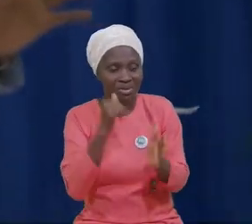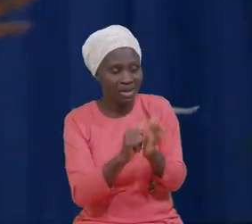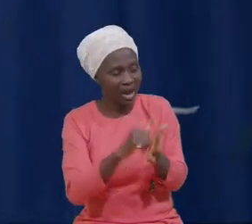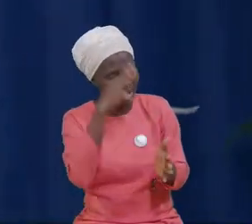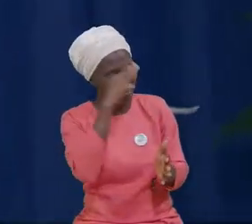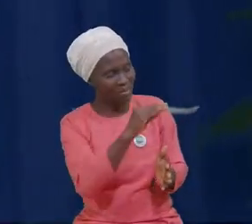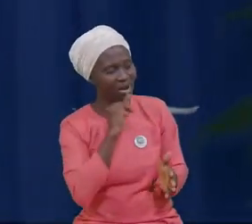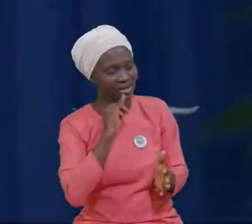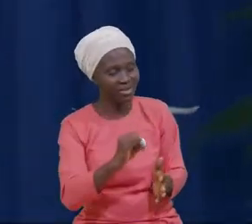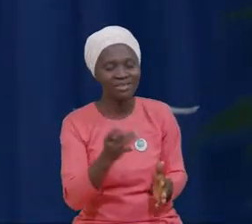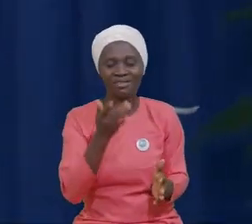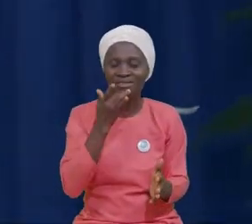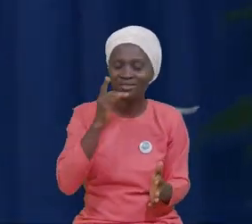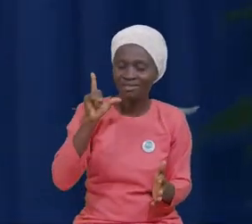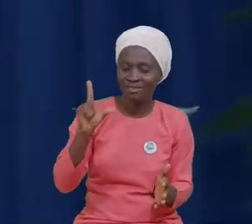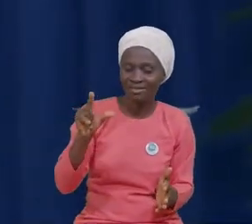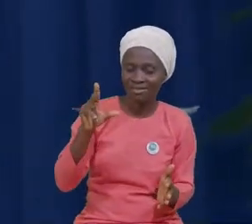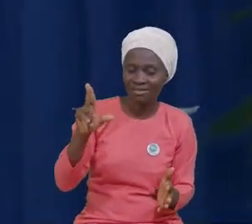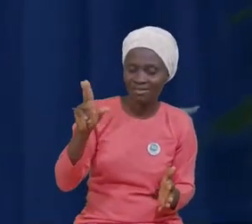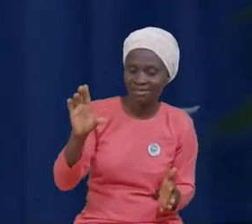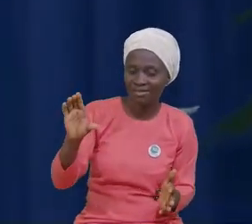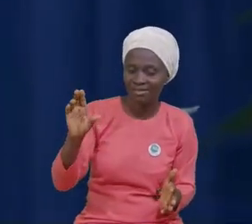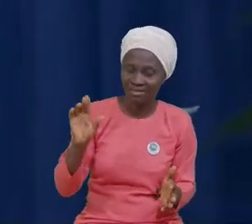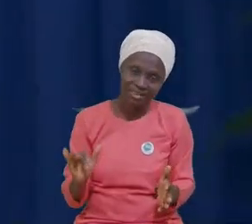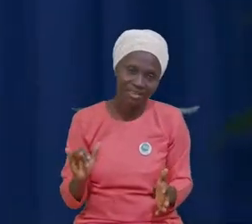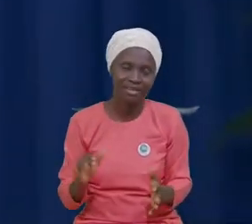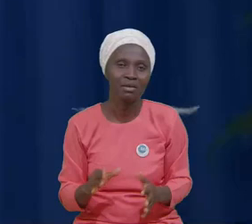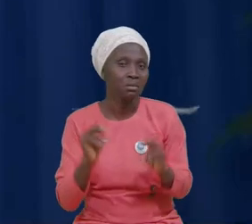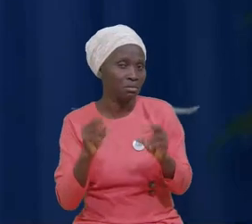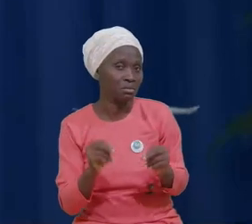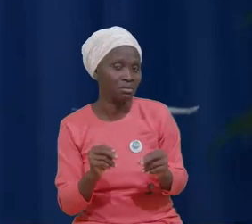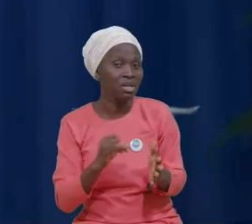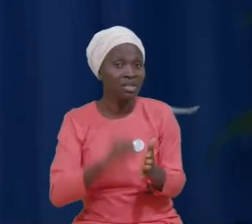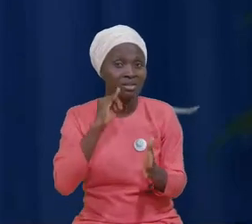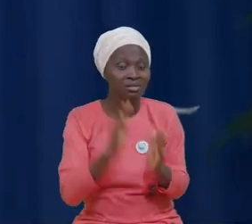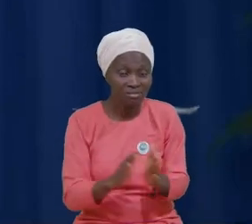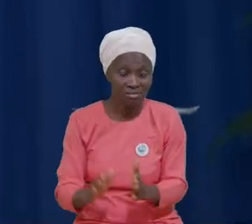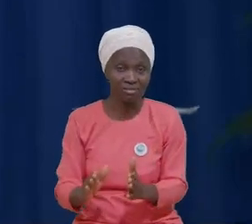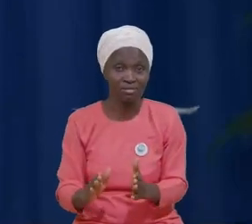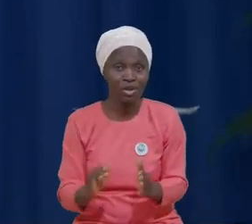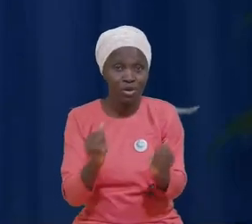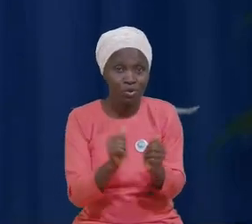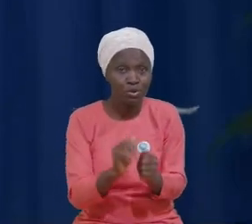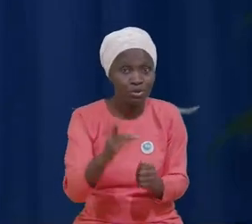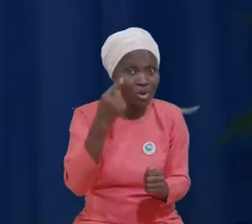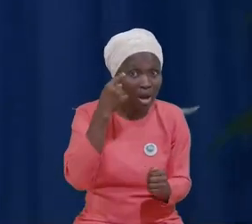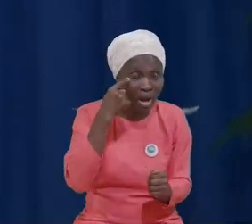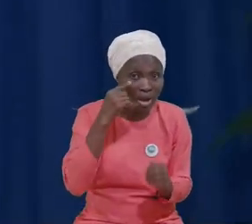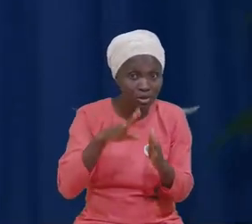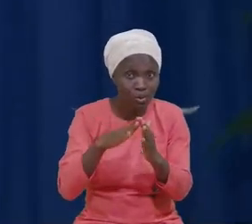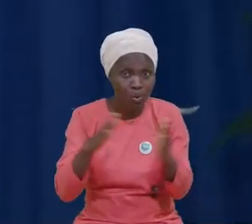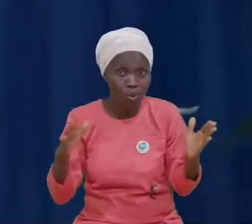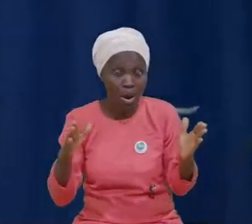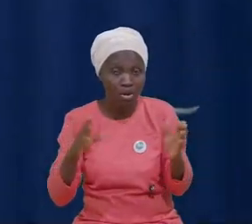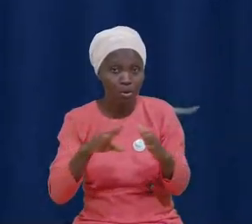La préparation rencontre l'opportunité et tu as les yeux ouverts grandement et